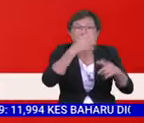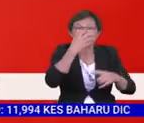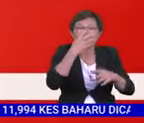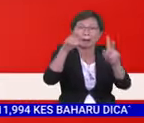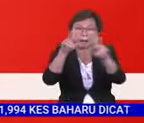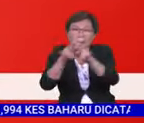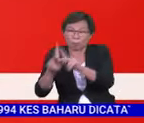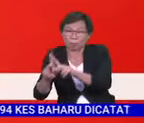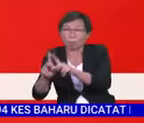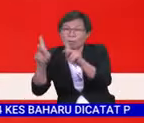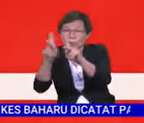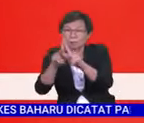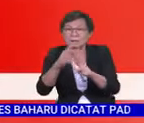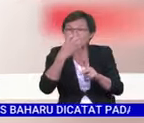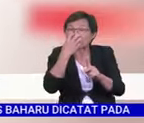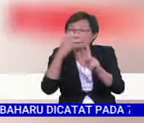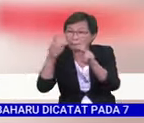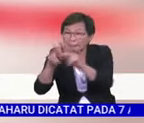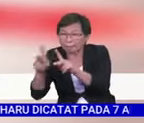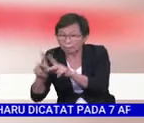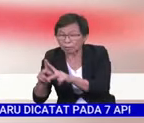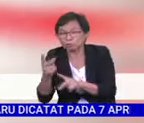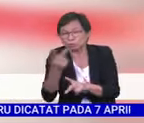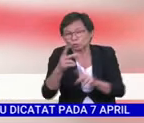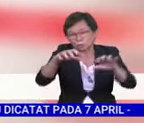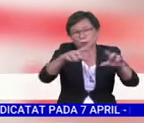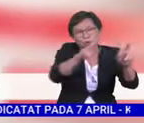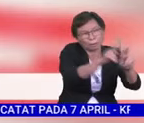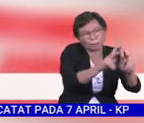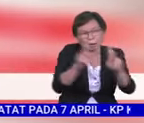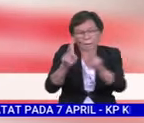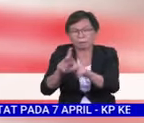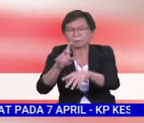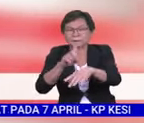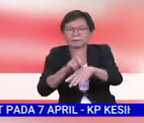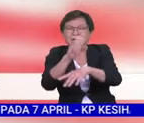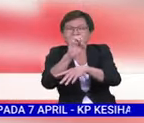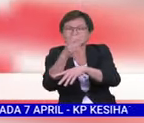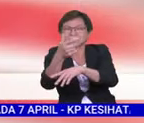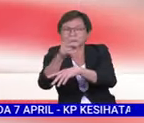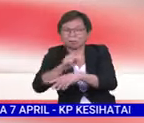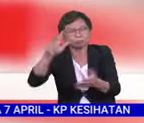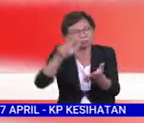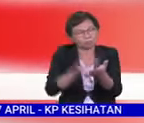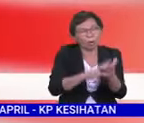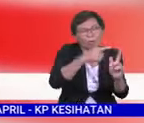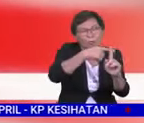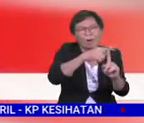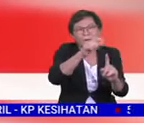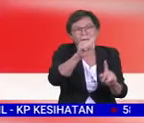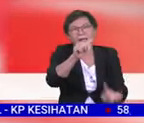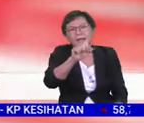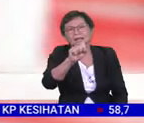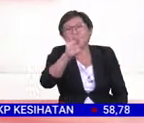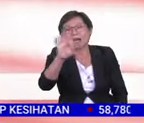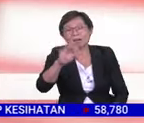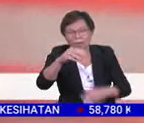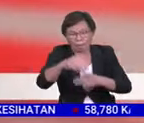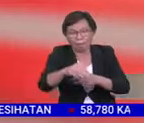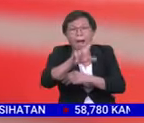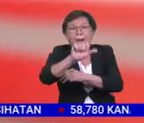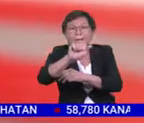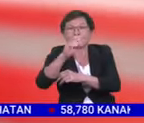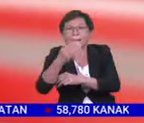kampung di kampung mapuk ijabu dan Kampung dan Haki Saudi bagian serian telah disahkan positif SF oleh magma